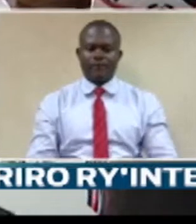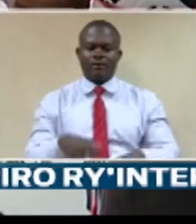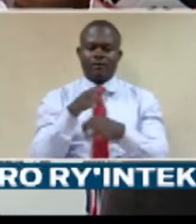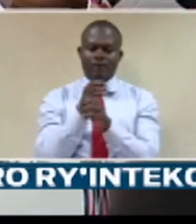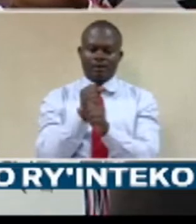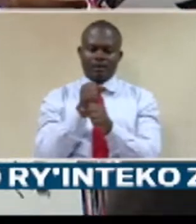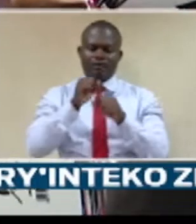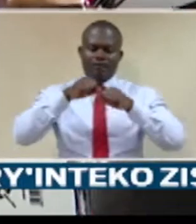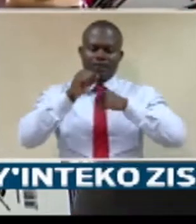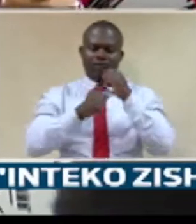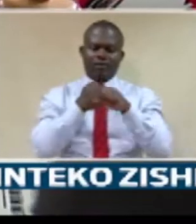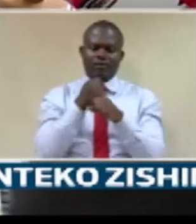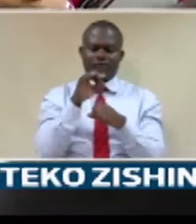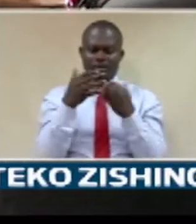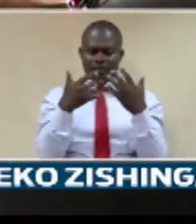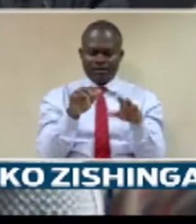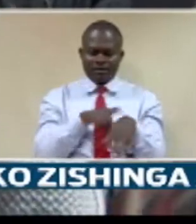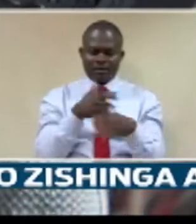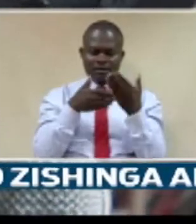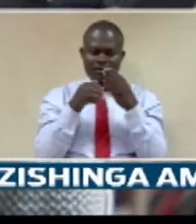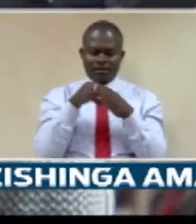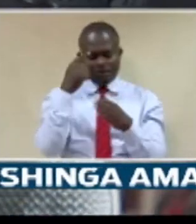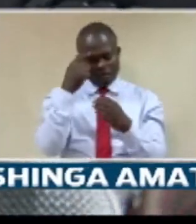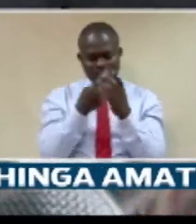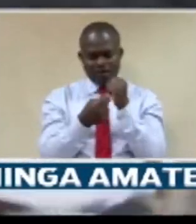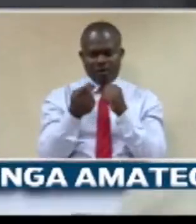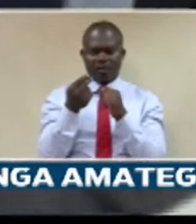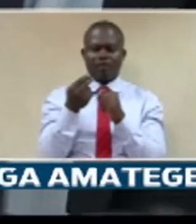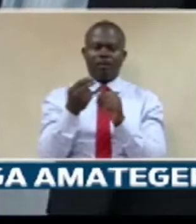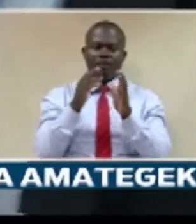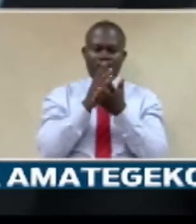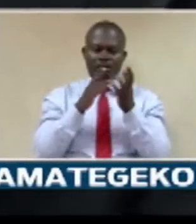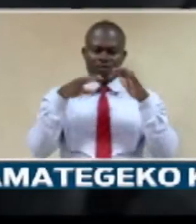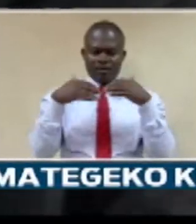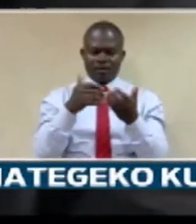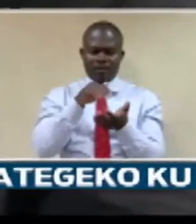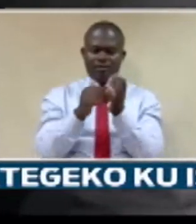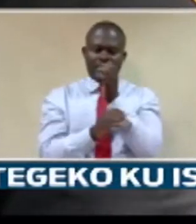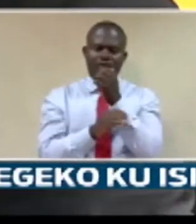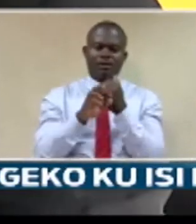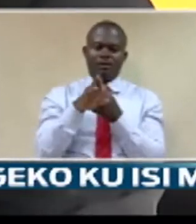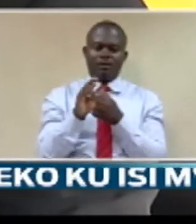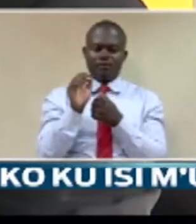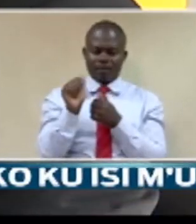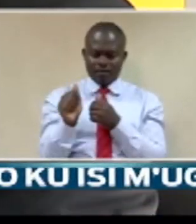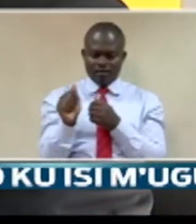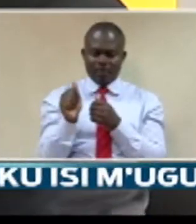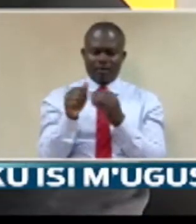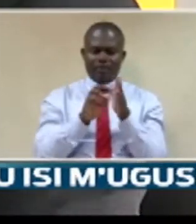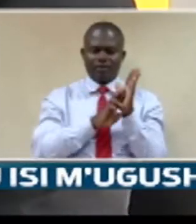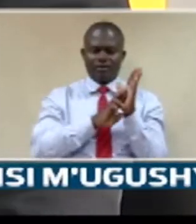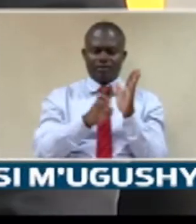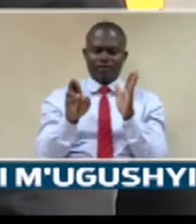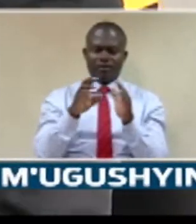Amasezerano y'imyaka itatu yaramaze igihe aganirwaho ku mpande zombi. Ku ruhande rumwe, ikigo cy'igihugu cy'itangazamakuru RBA cyari